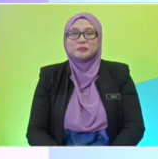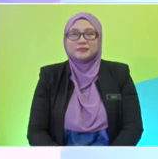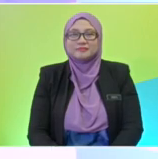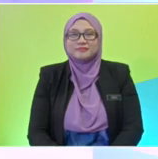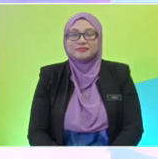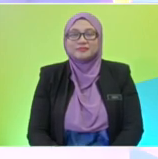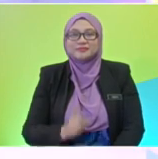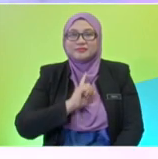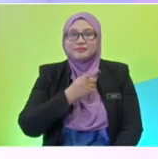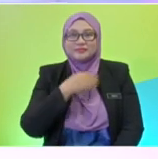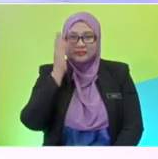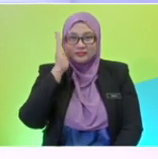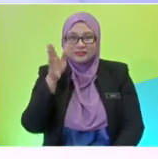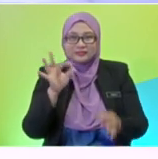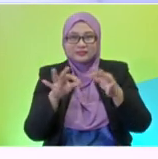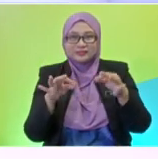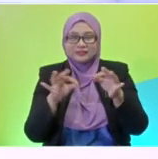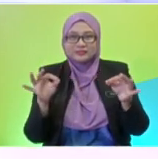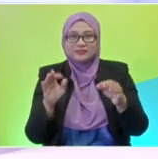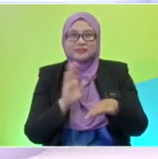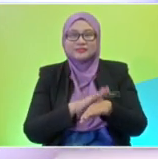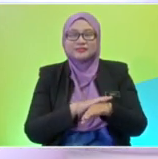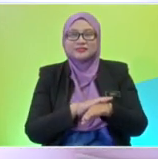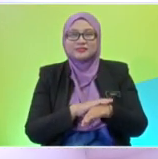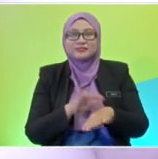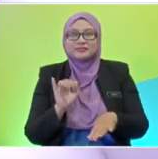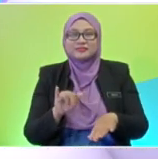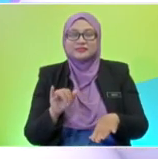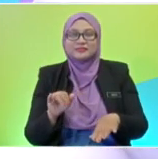kita akan nikah di atas nanti yang sebelah sini yuk